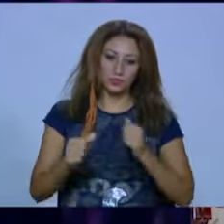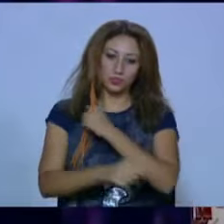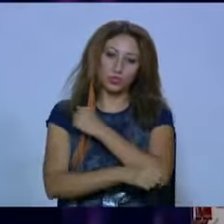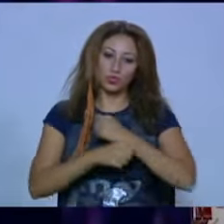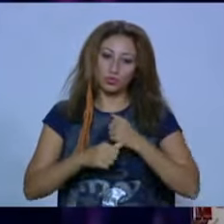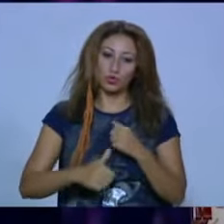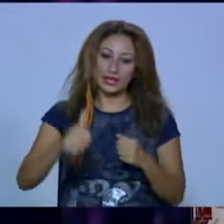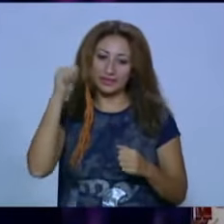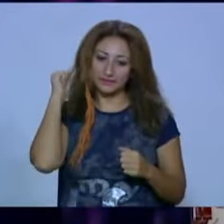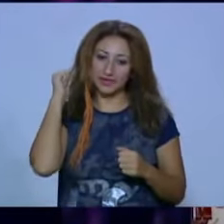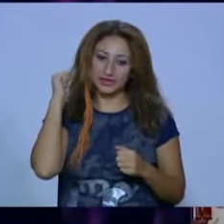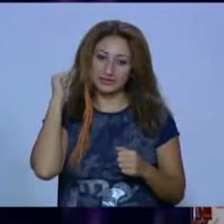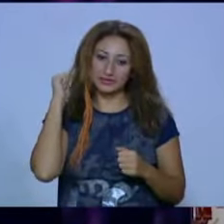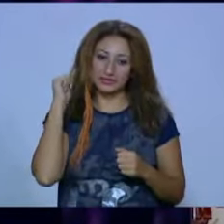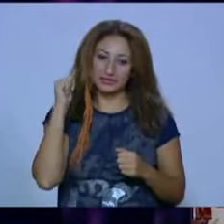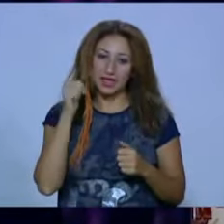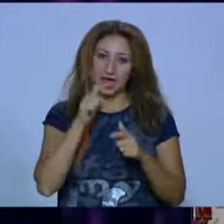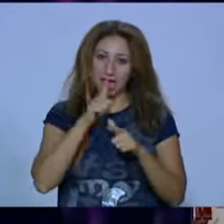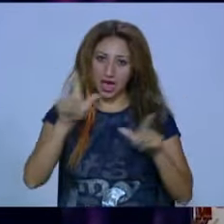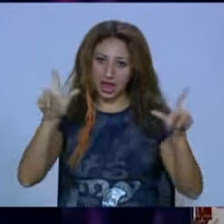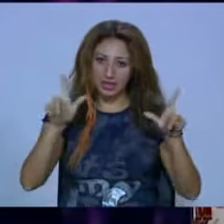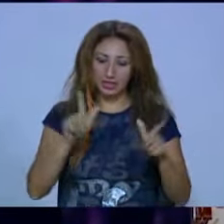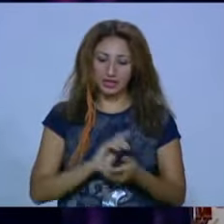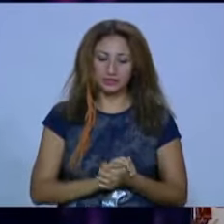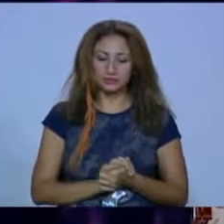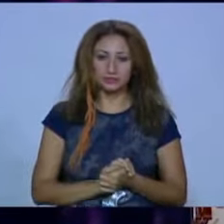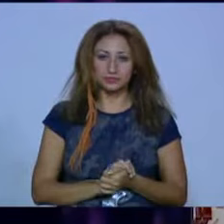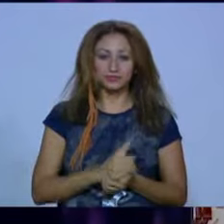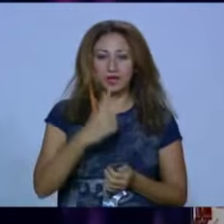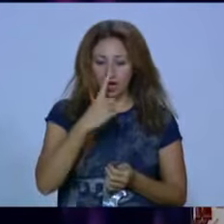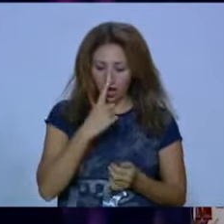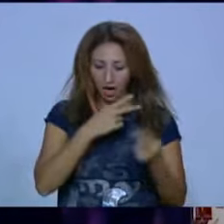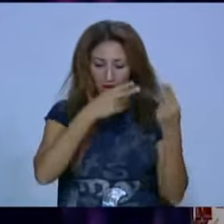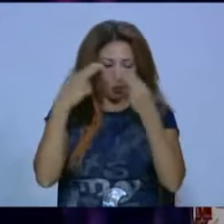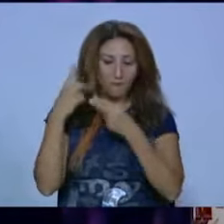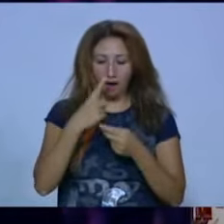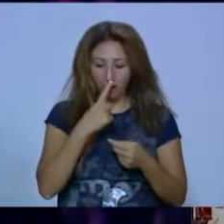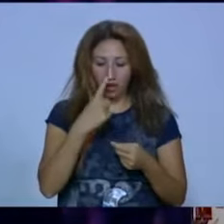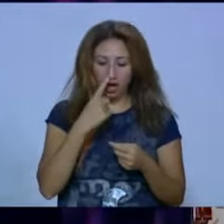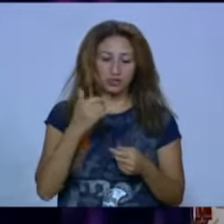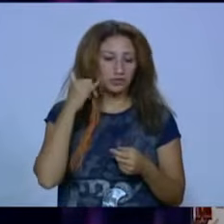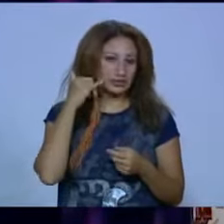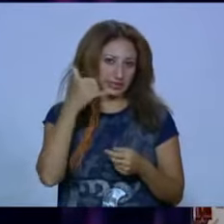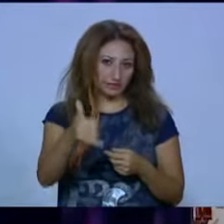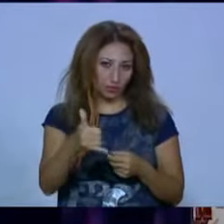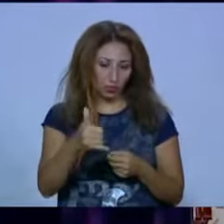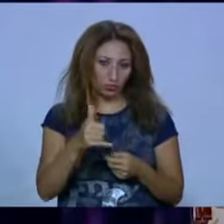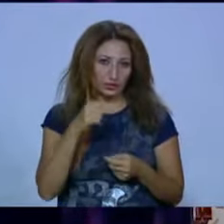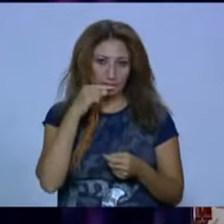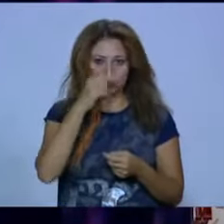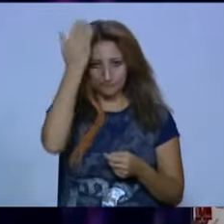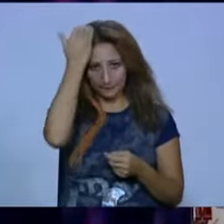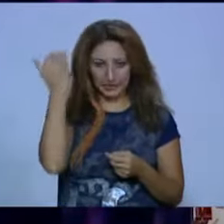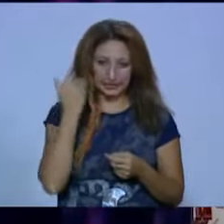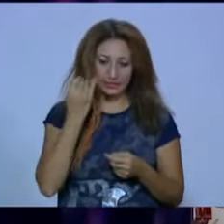فات كنا اعلنا فقط احلامك اوامر، حققنا فيها مكالمه جات لنا من الست